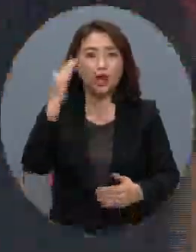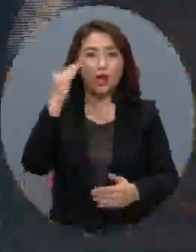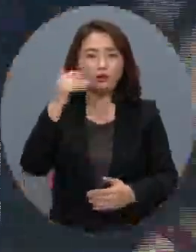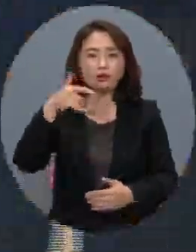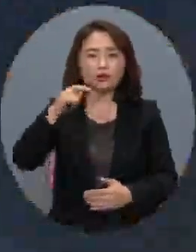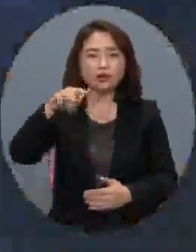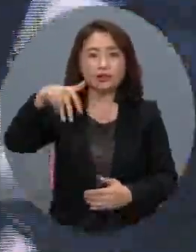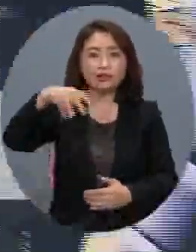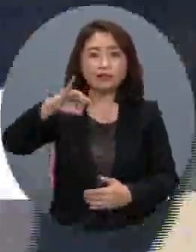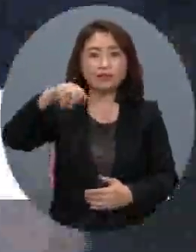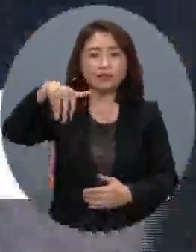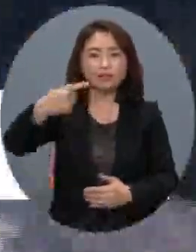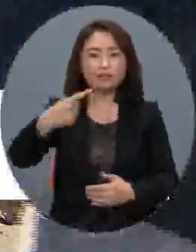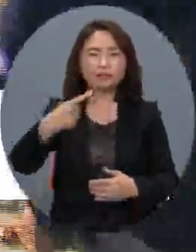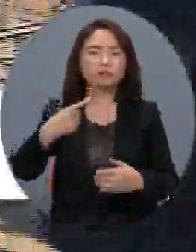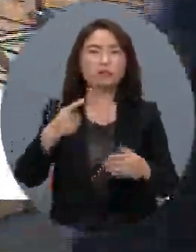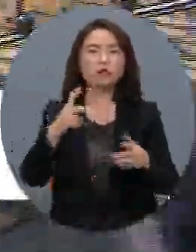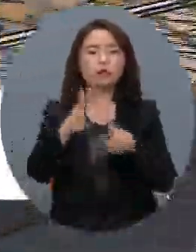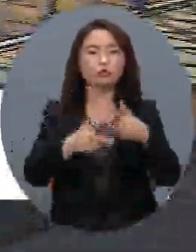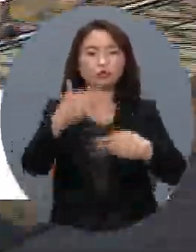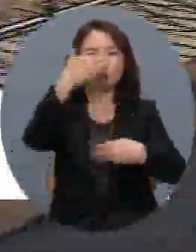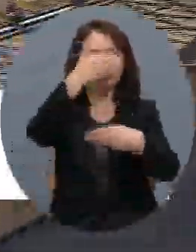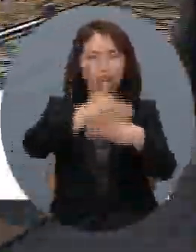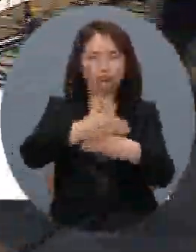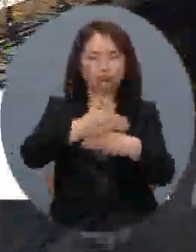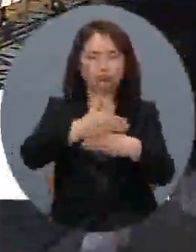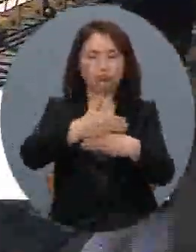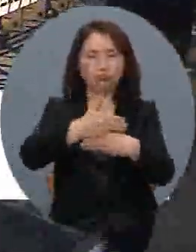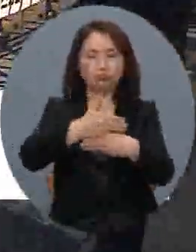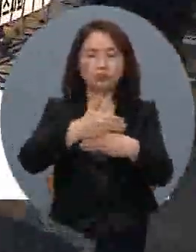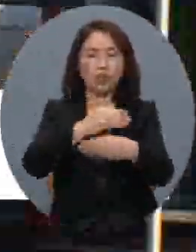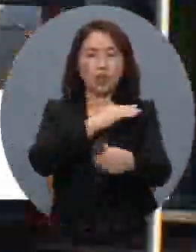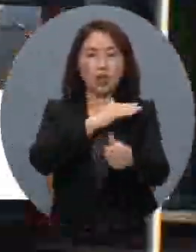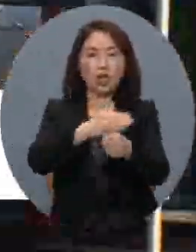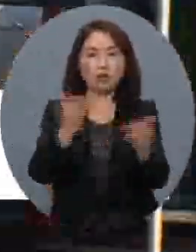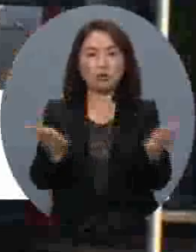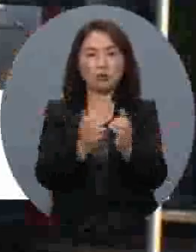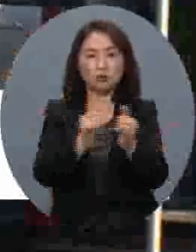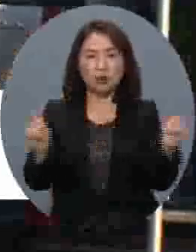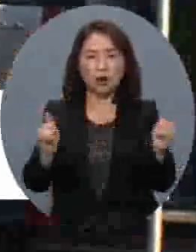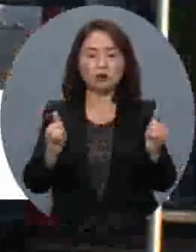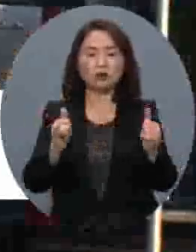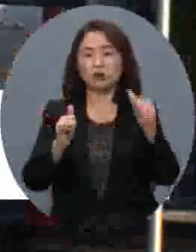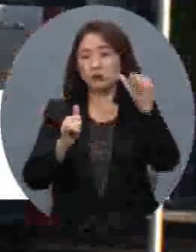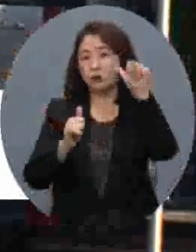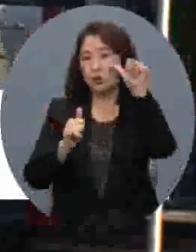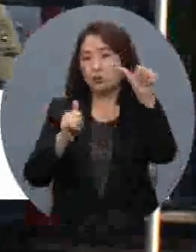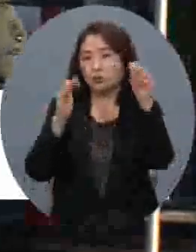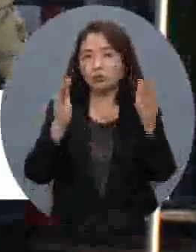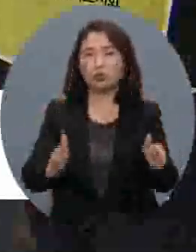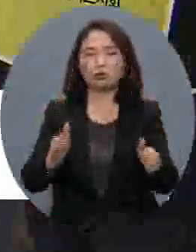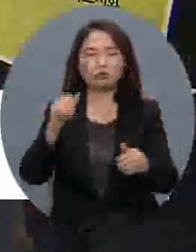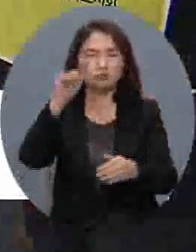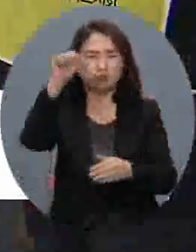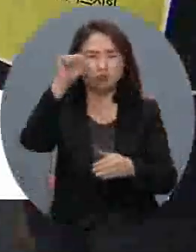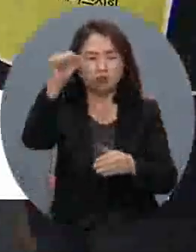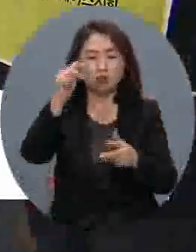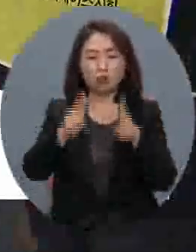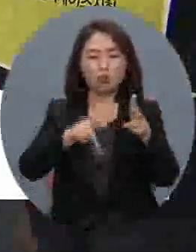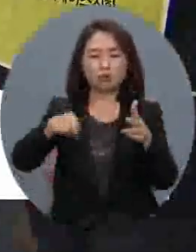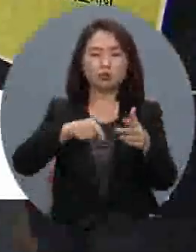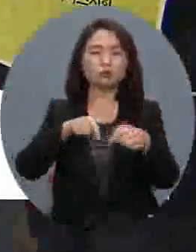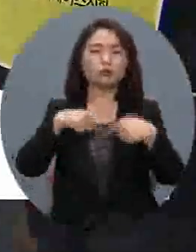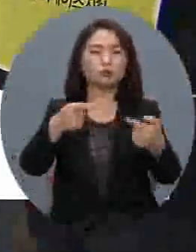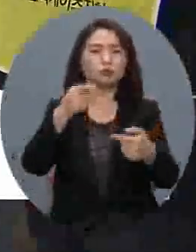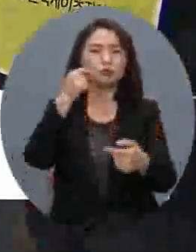한국게이츠 대구 공장 정문이 굳게 닫혔습니다. 해고 노동자들은 이제 5달 동안 농성을 해왔던 공장에